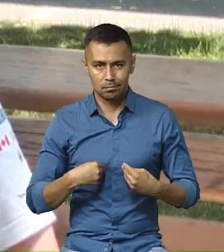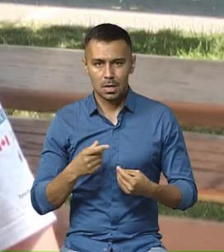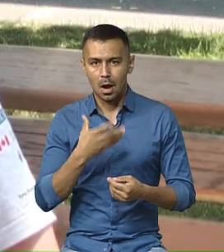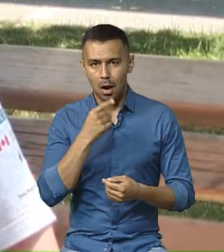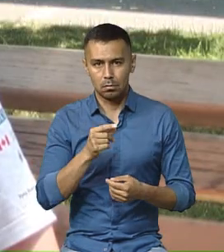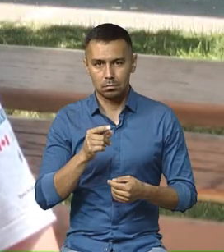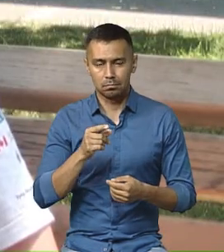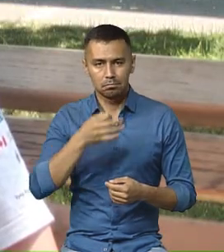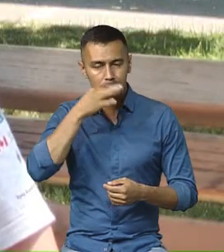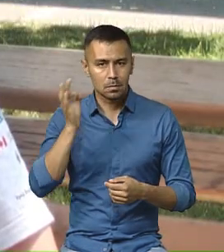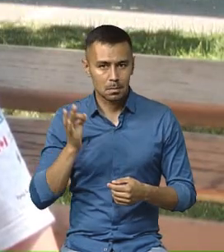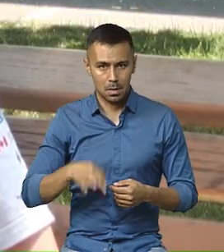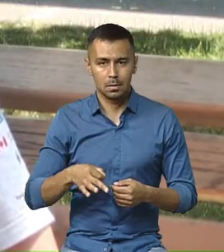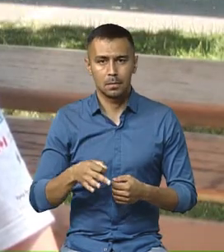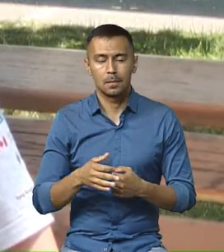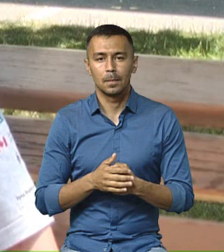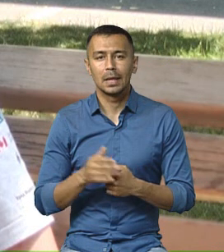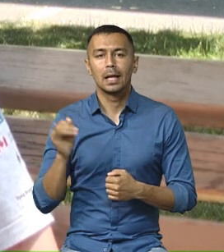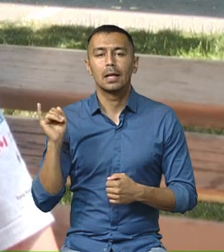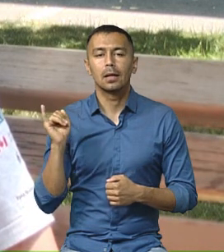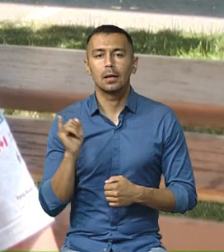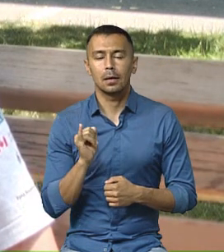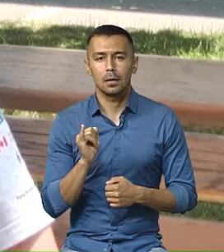вишколені. Краснодарський спецназ.